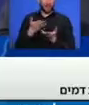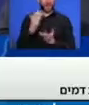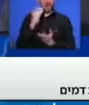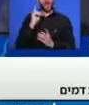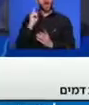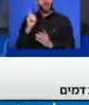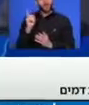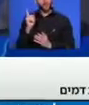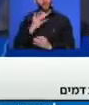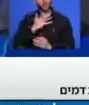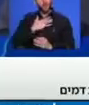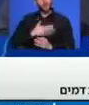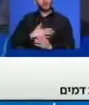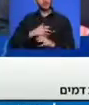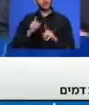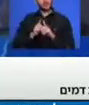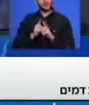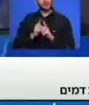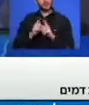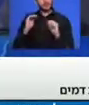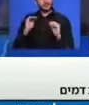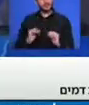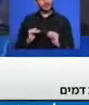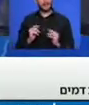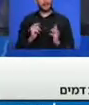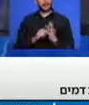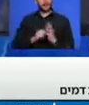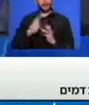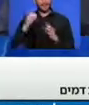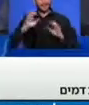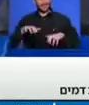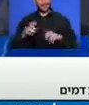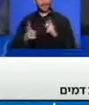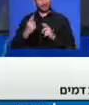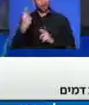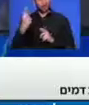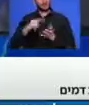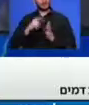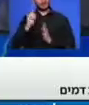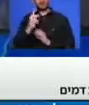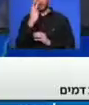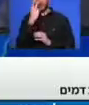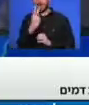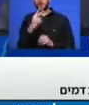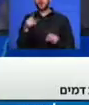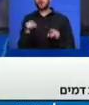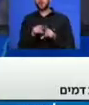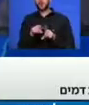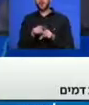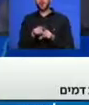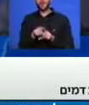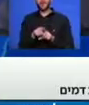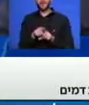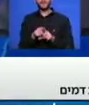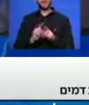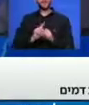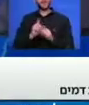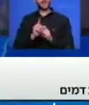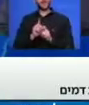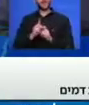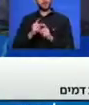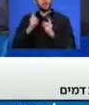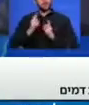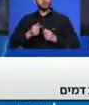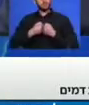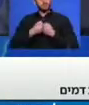נורא רוצה... משנמך אותם. משנמך אותם, כי אוברדור, מעל הכל, צריך להסתכל עליו כרוח התקופה, לאומן,